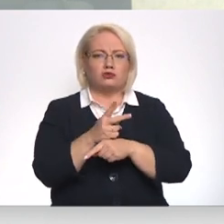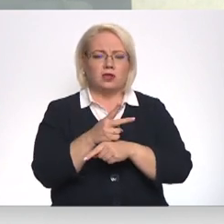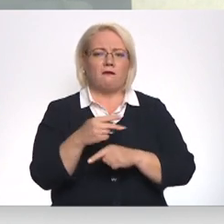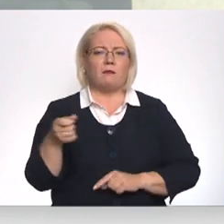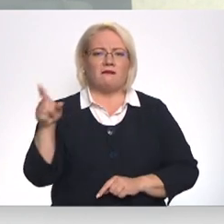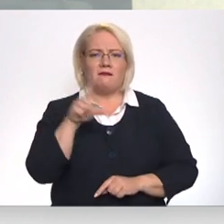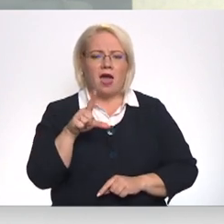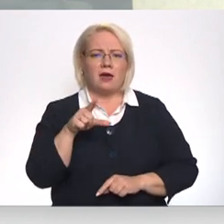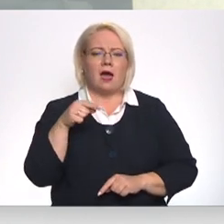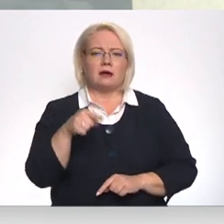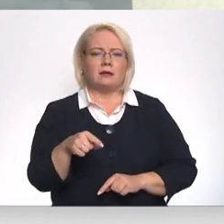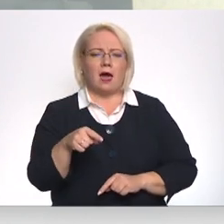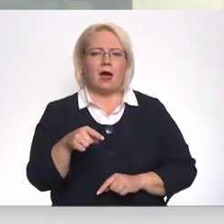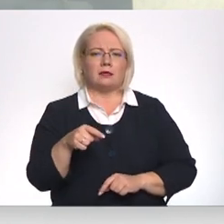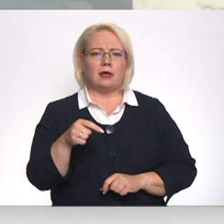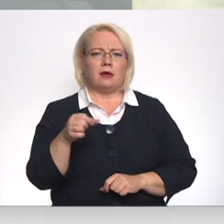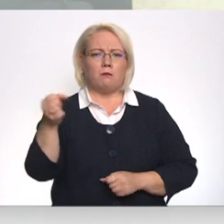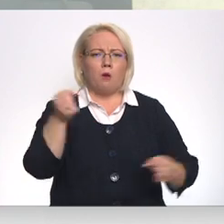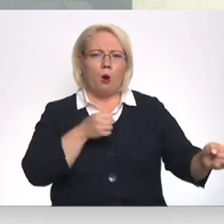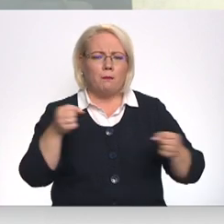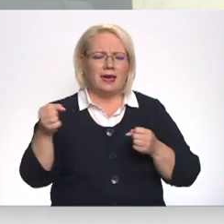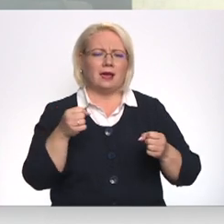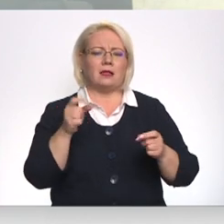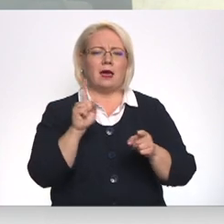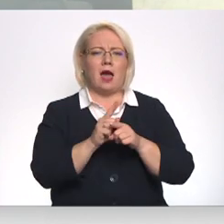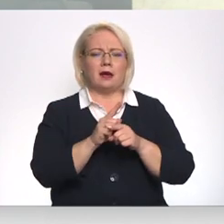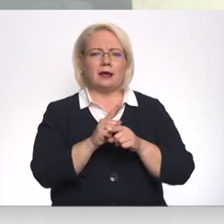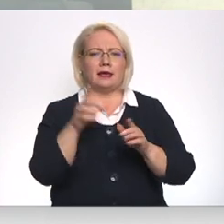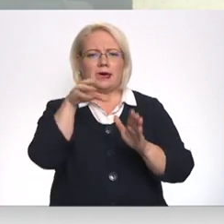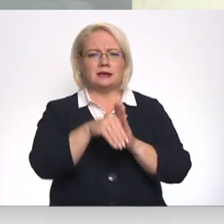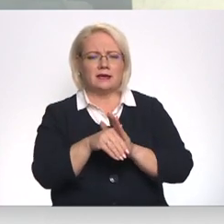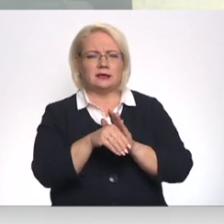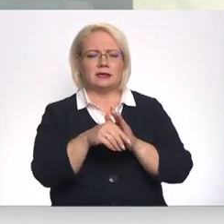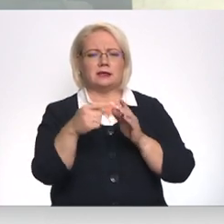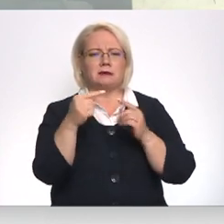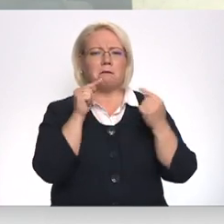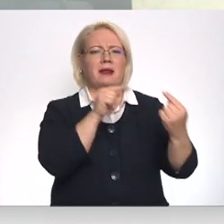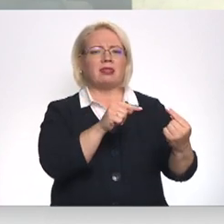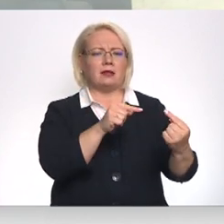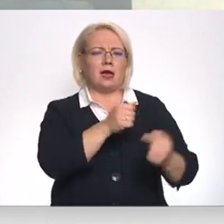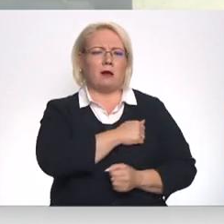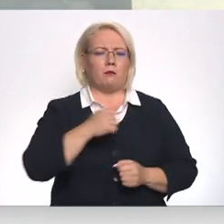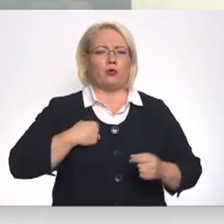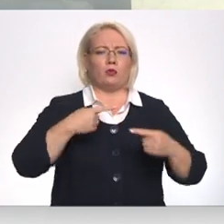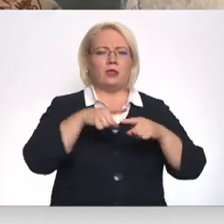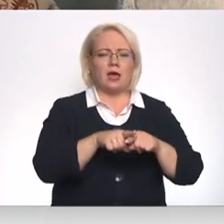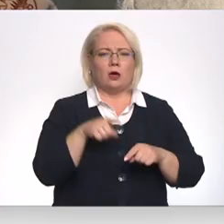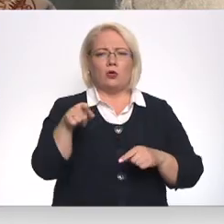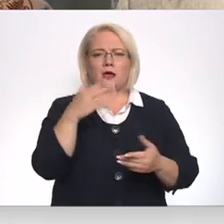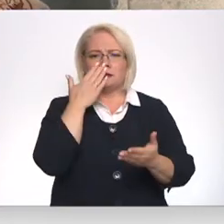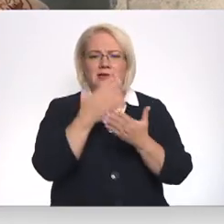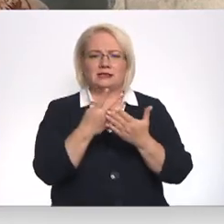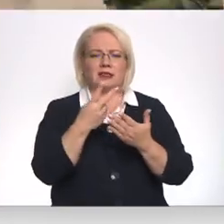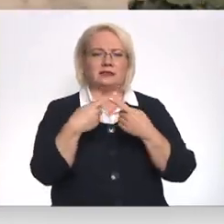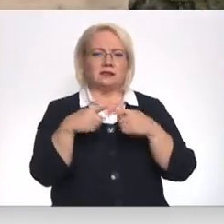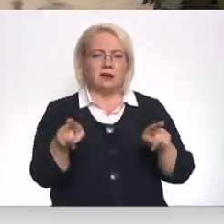vairāk mobīli, iesaistīs arī nosacītā pretinieka bruņu tehniku, tad tas būs izpaudīsies savādāk. Pērn